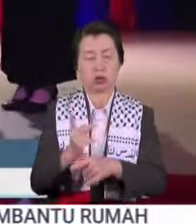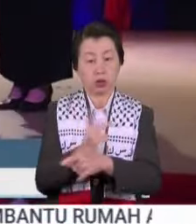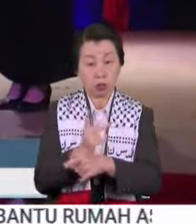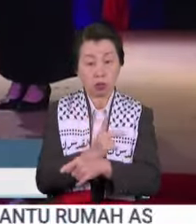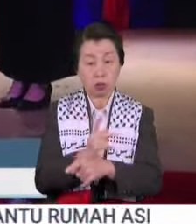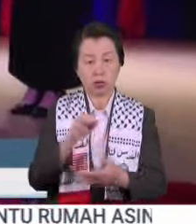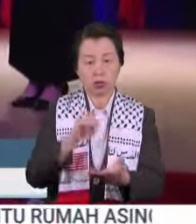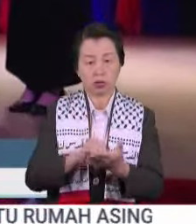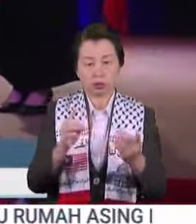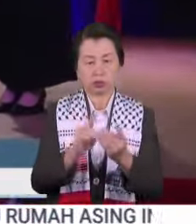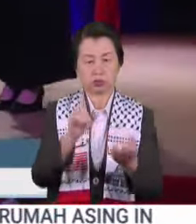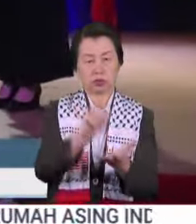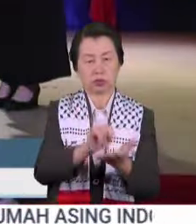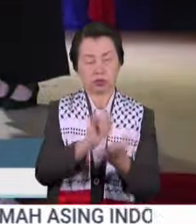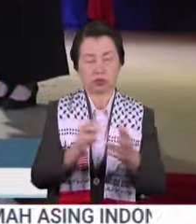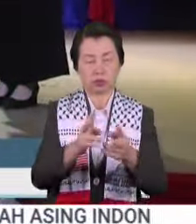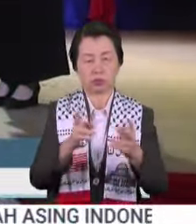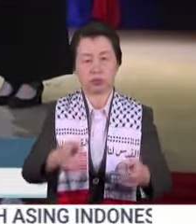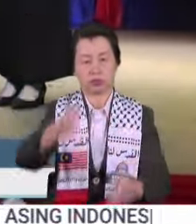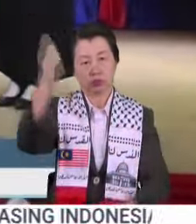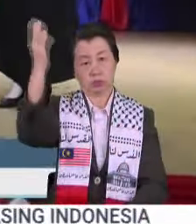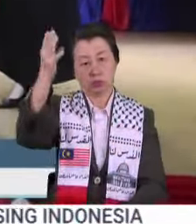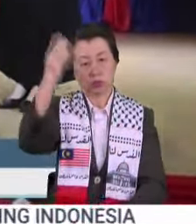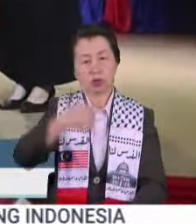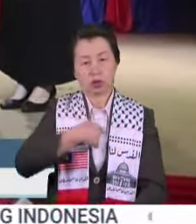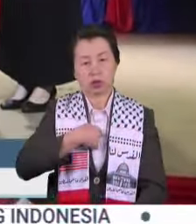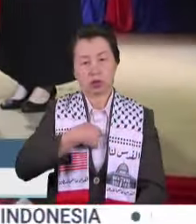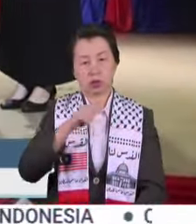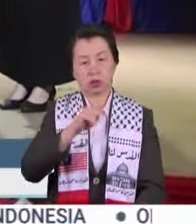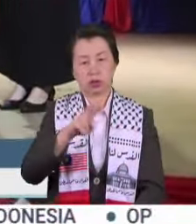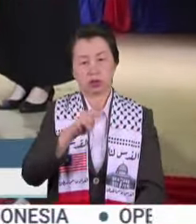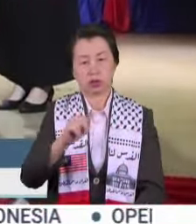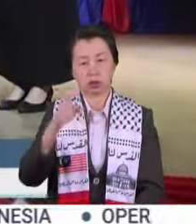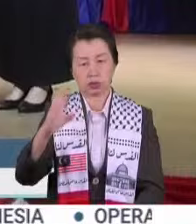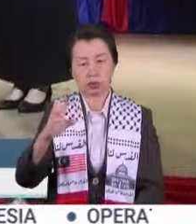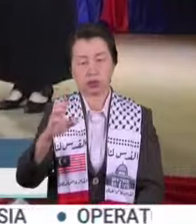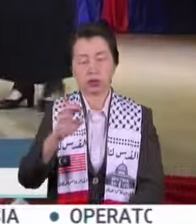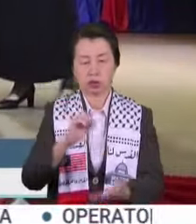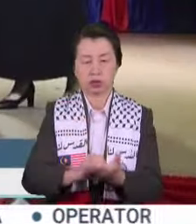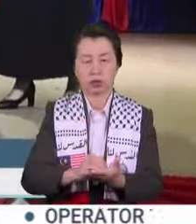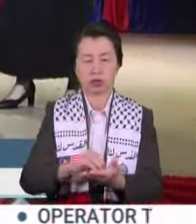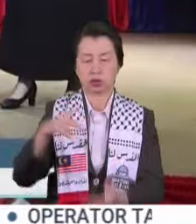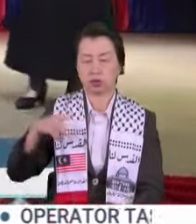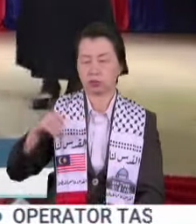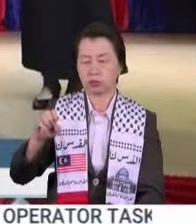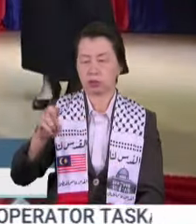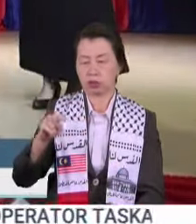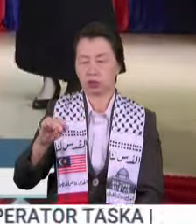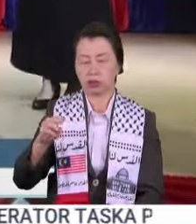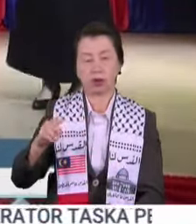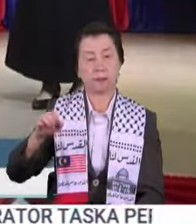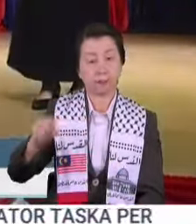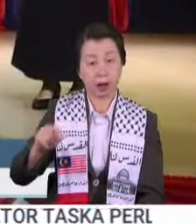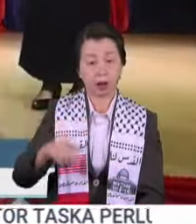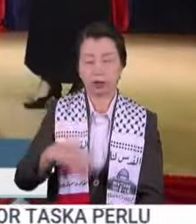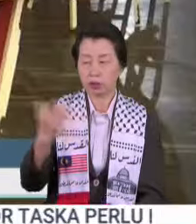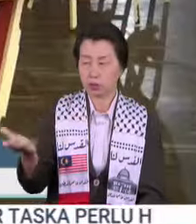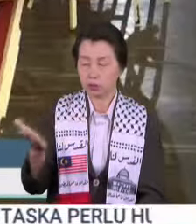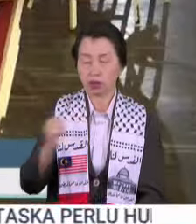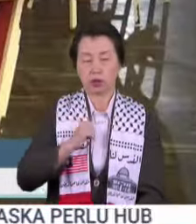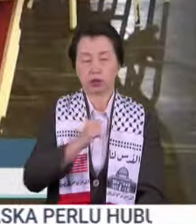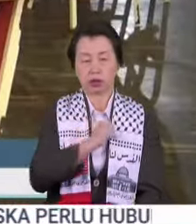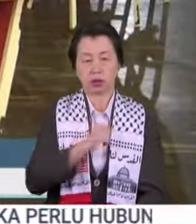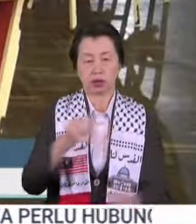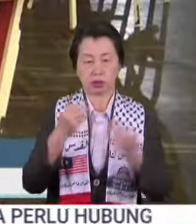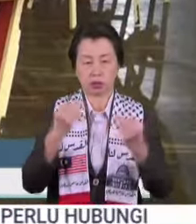ditemui media dalam perasmian konvensyen apco Zon C 2023 di penampang yang juga ahli Majlis